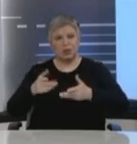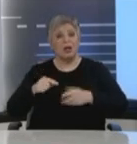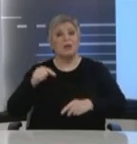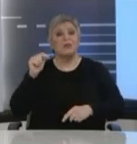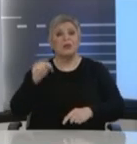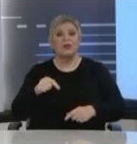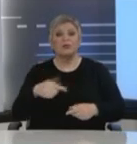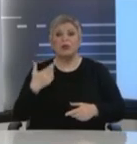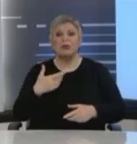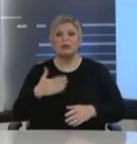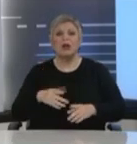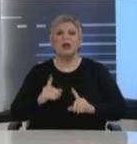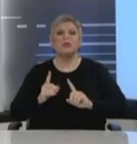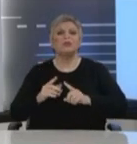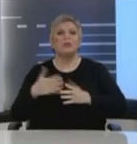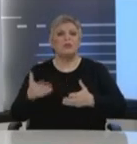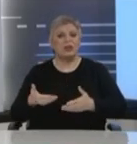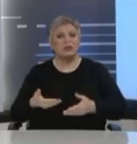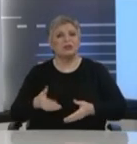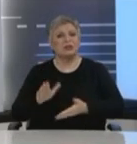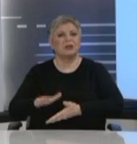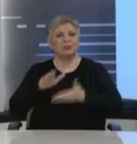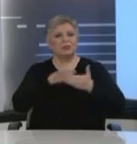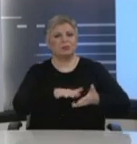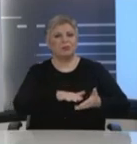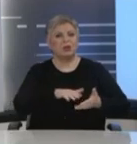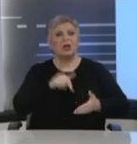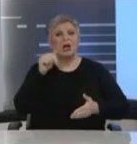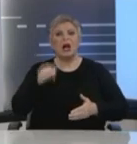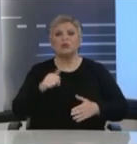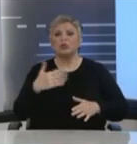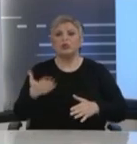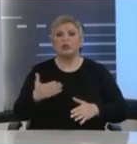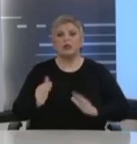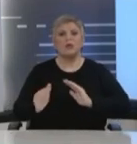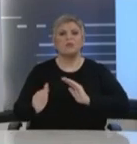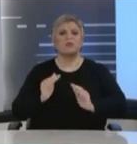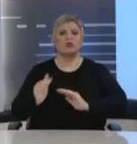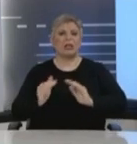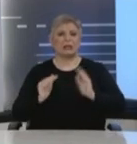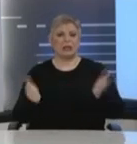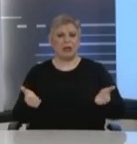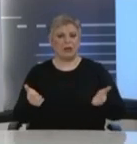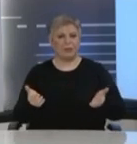σκηνικό, κατέθεσαν σε καθεστώς απλής προστασίας. Και ότου θαύματος,